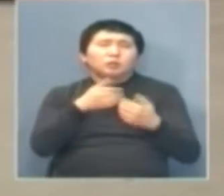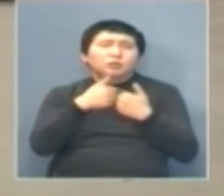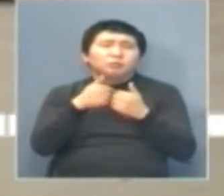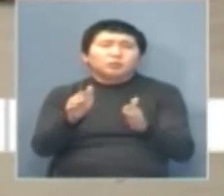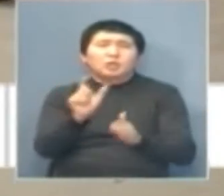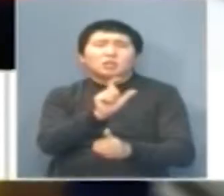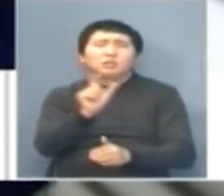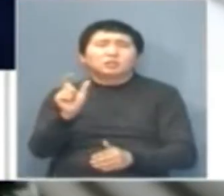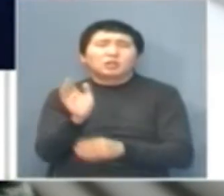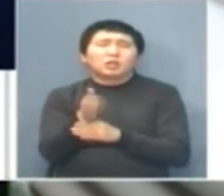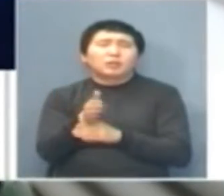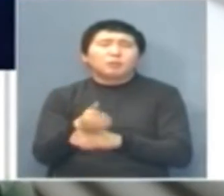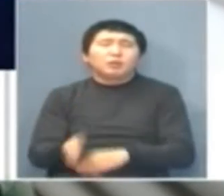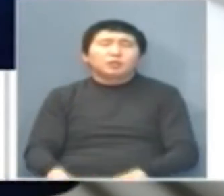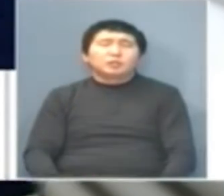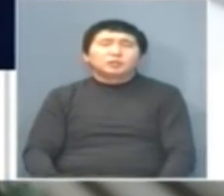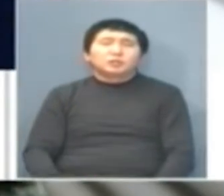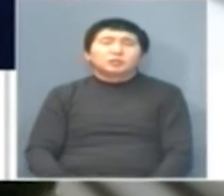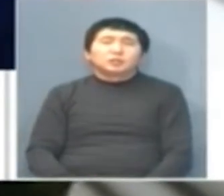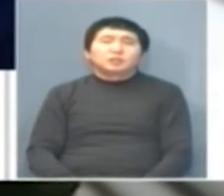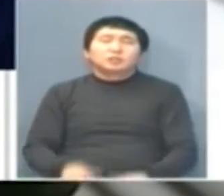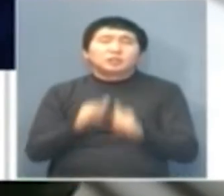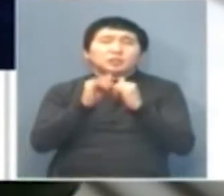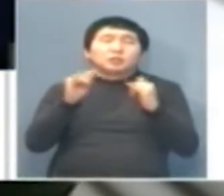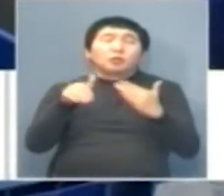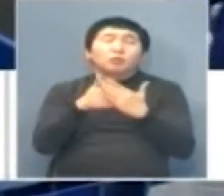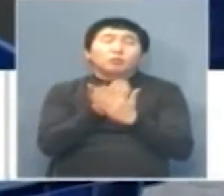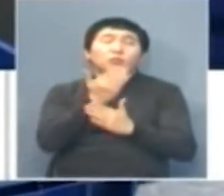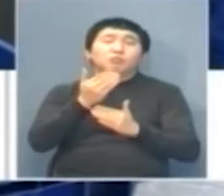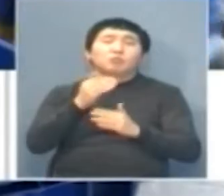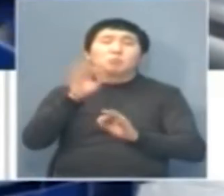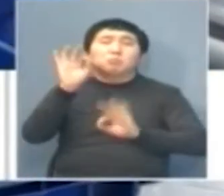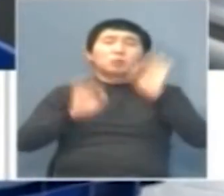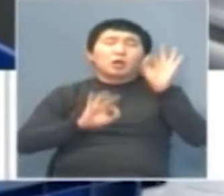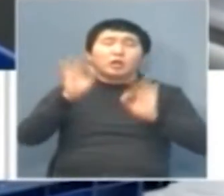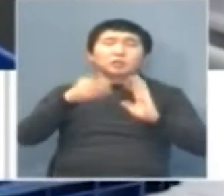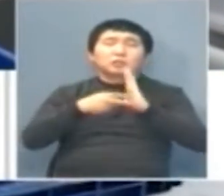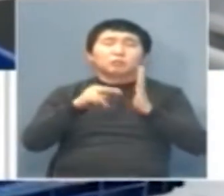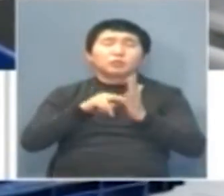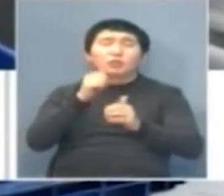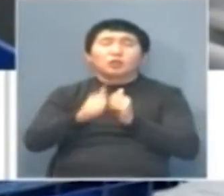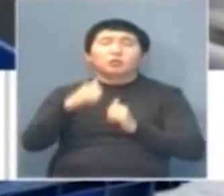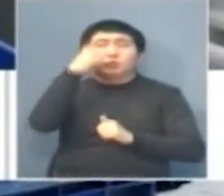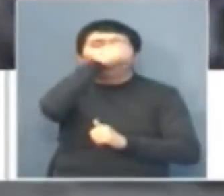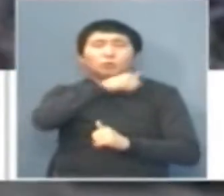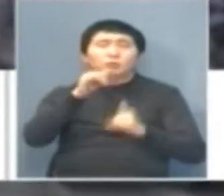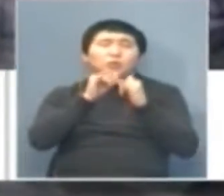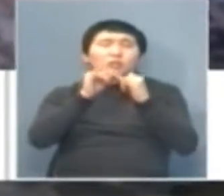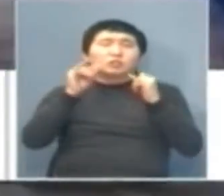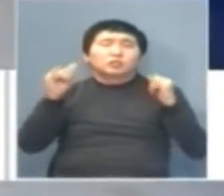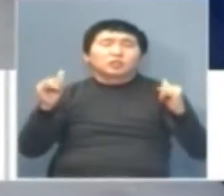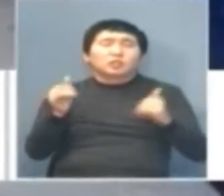В целях расширения производства в районе был разработан новый проект, в рамках которого запланировано ежегодное разведение товарной рыбы